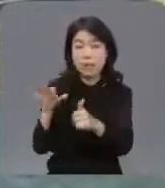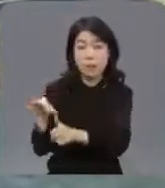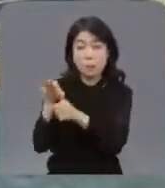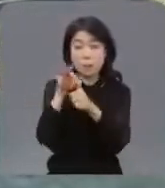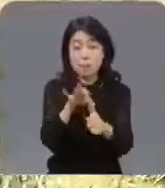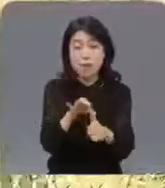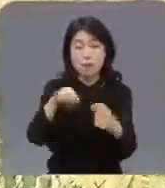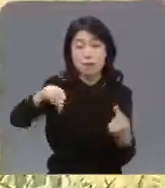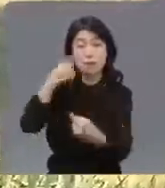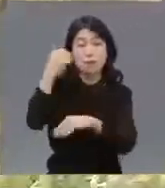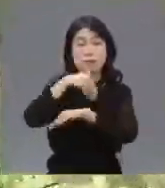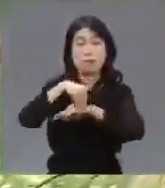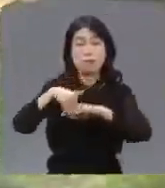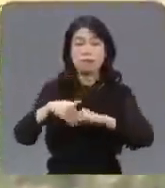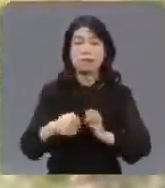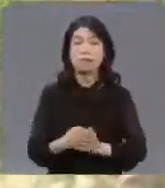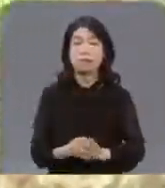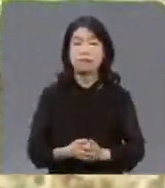계획입니다